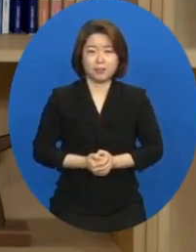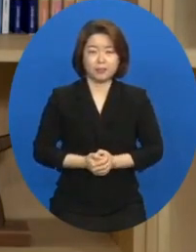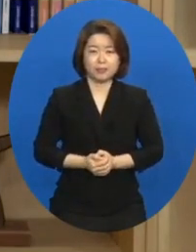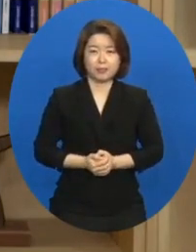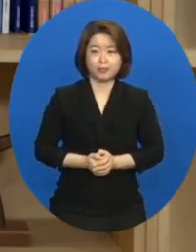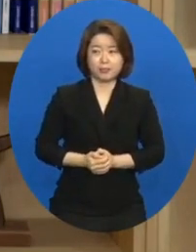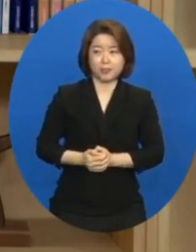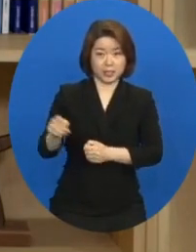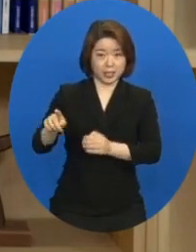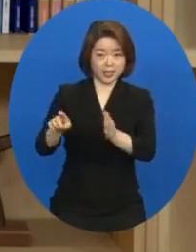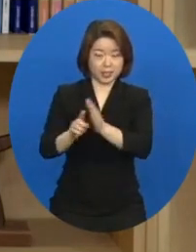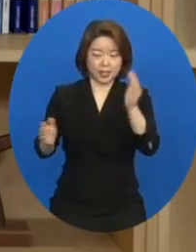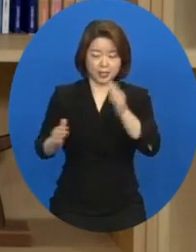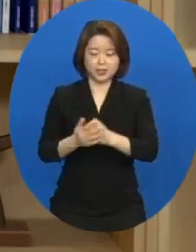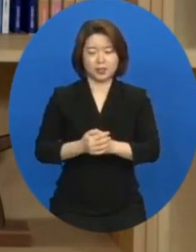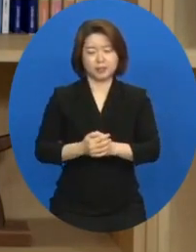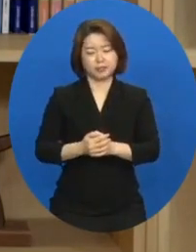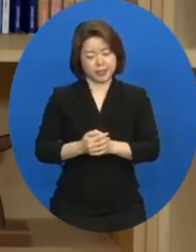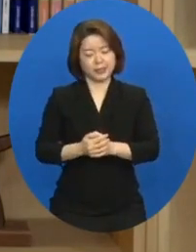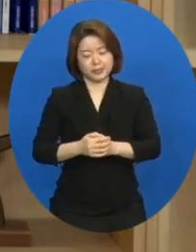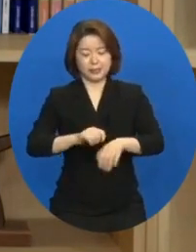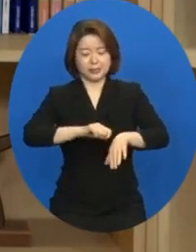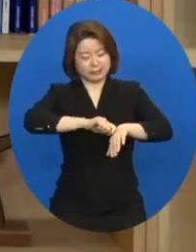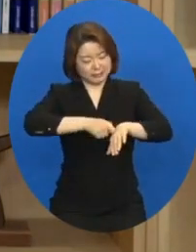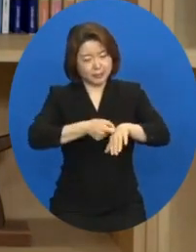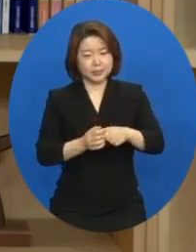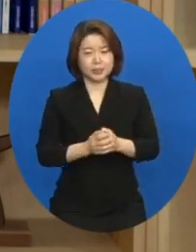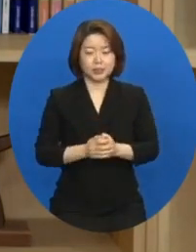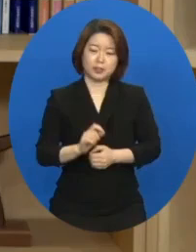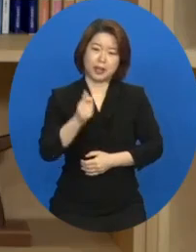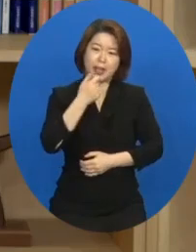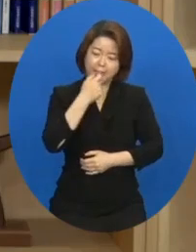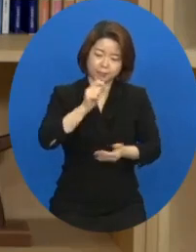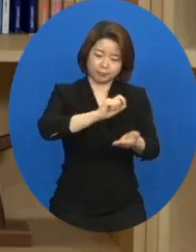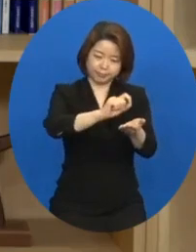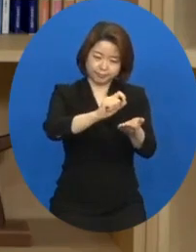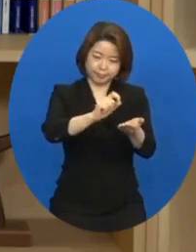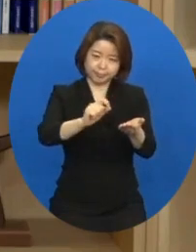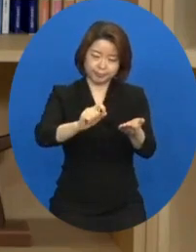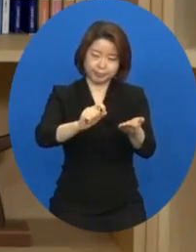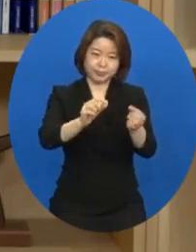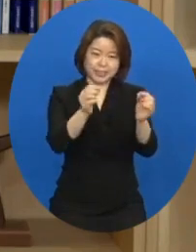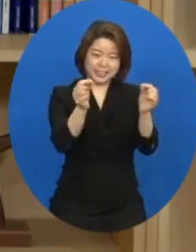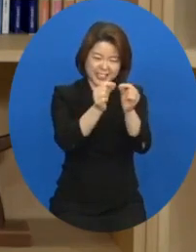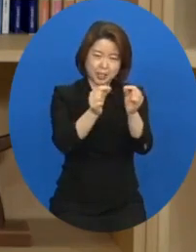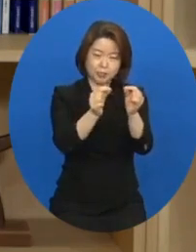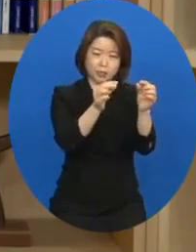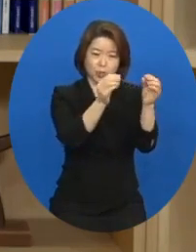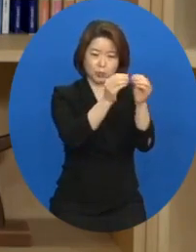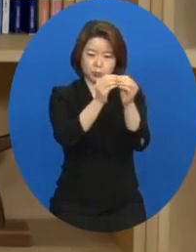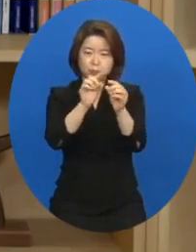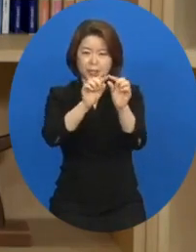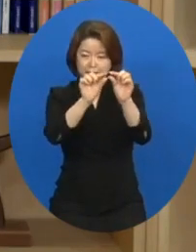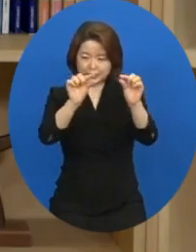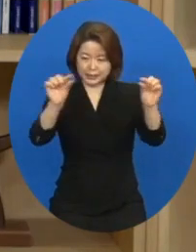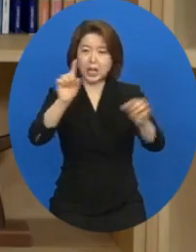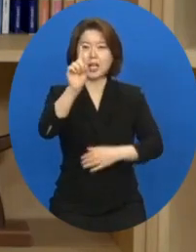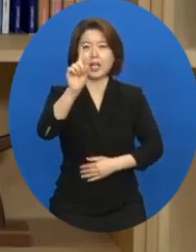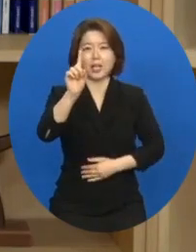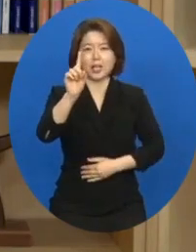그랬더니 그가 마지못해서 패널 들고 거기에 한 구절 짧은 한 구절을 썼습니다